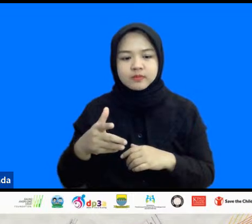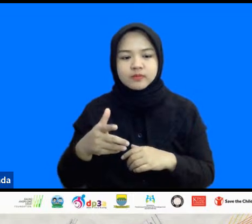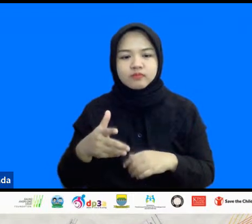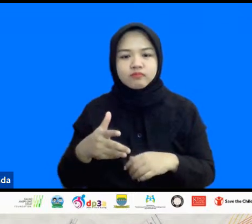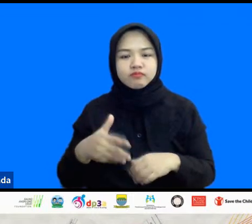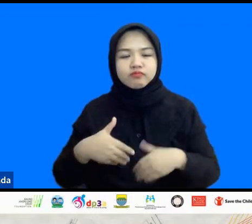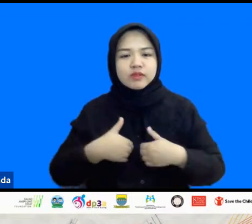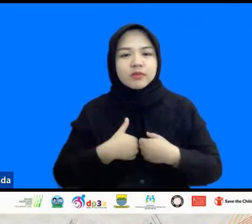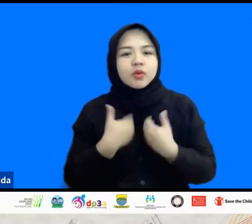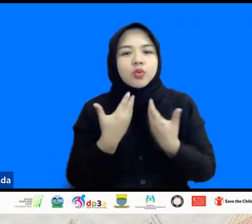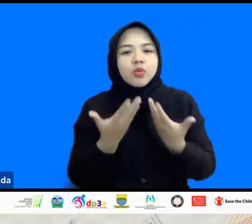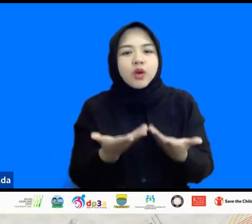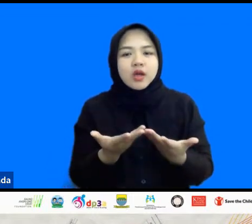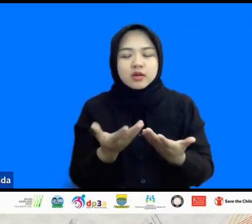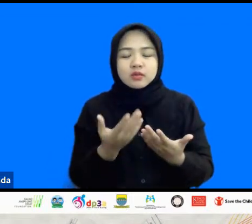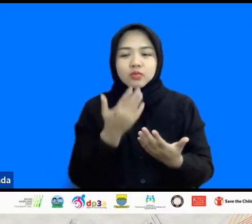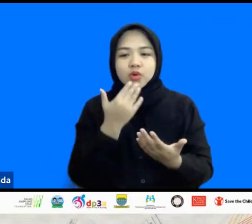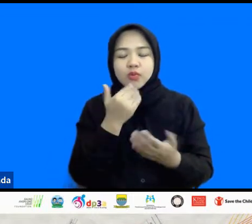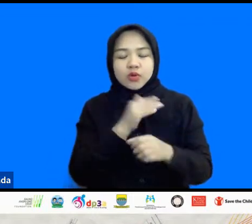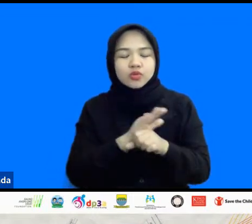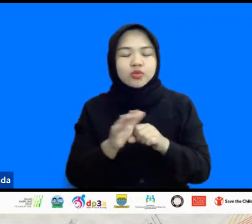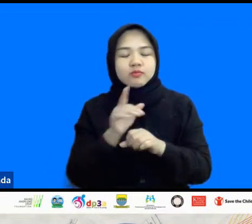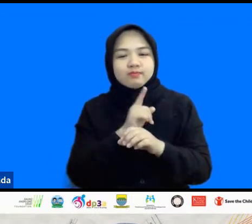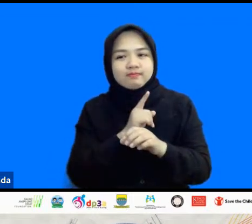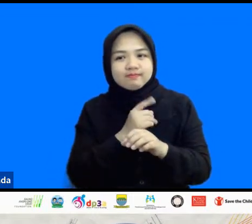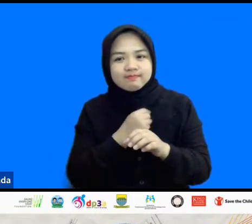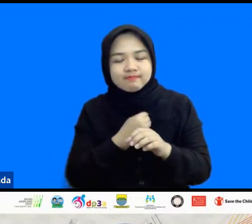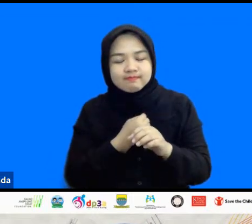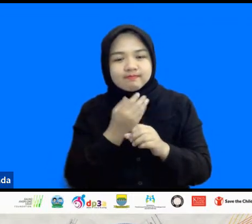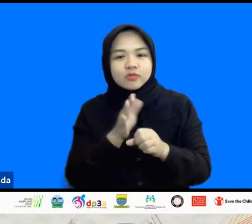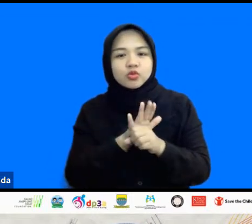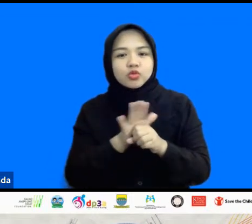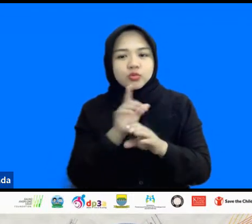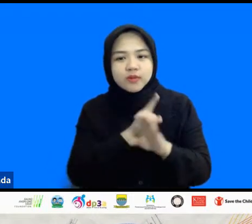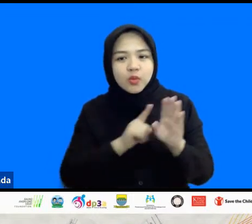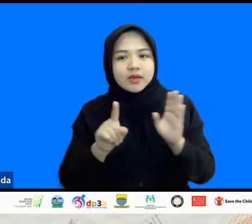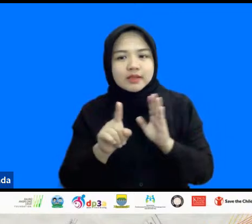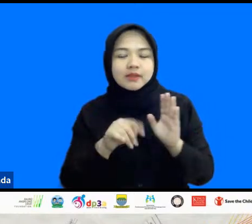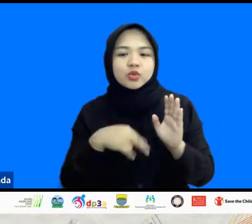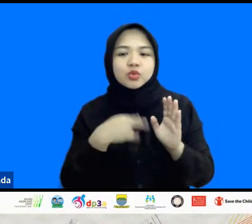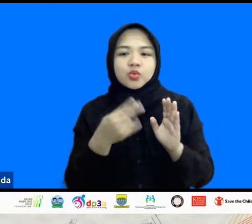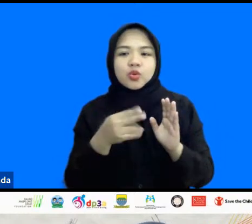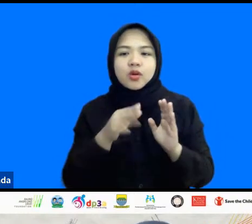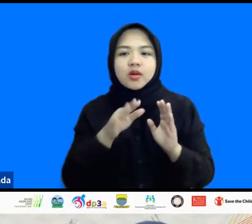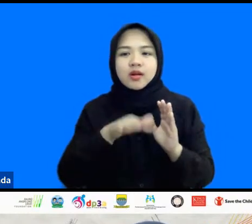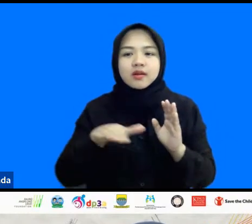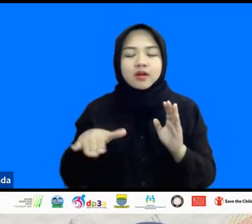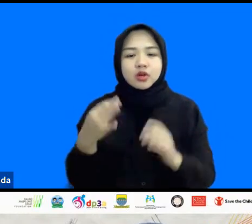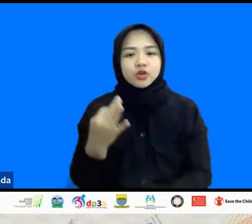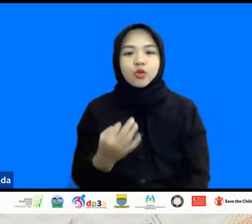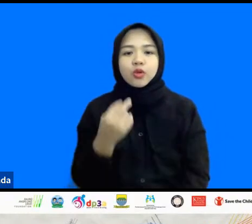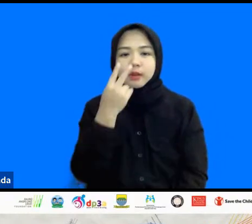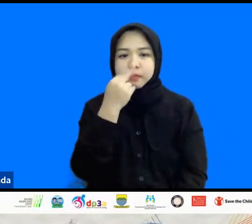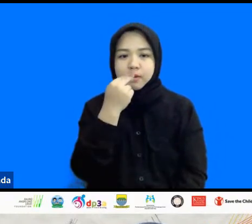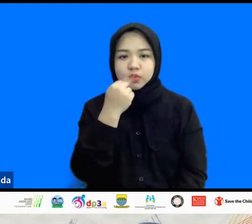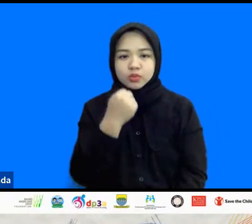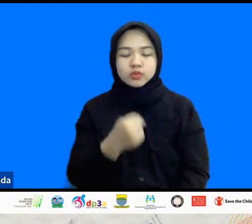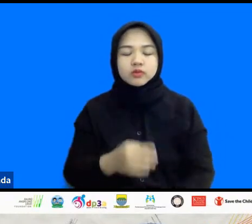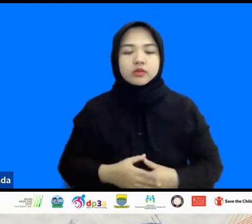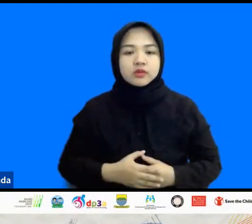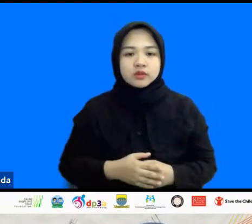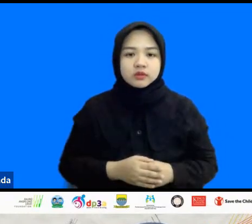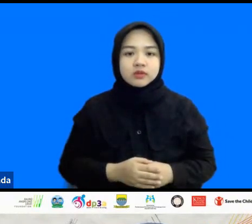lebih mudah-mudahan terwakili cukup terwakili lah ya dari suara anak yang ada di Kota Bandung ini itu ya kemudian